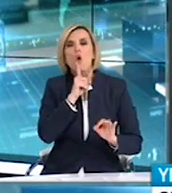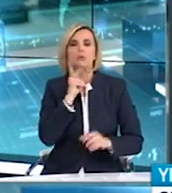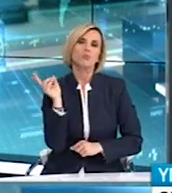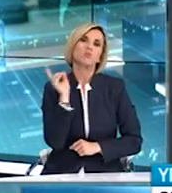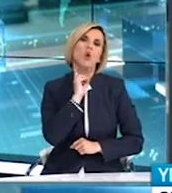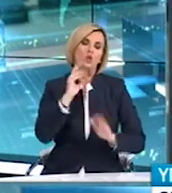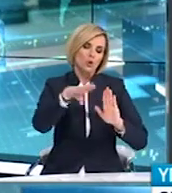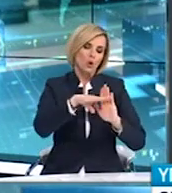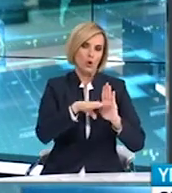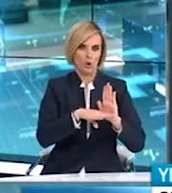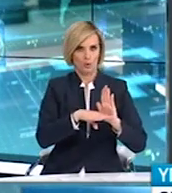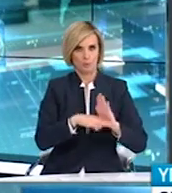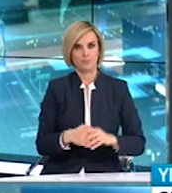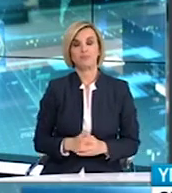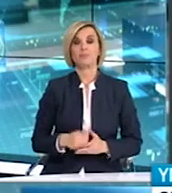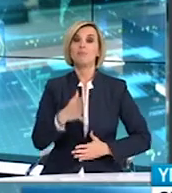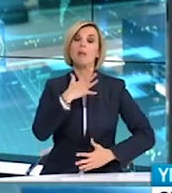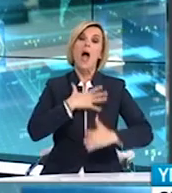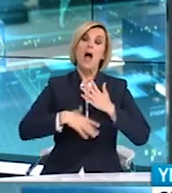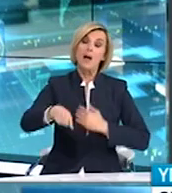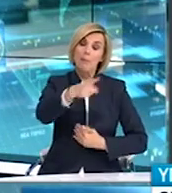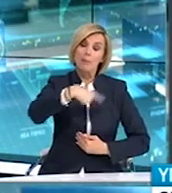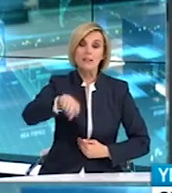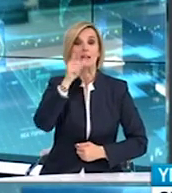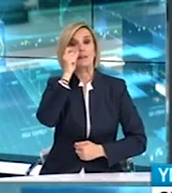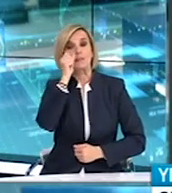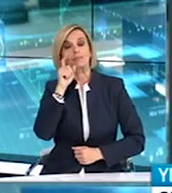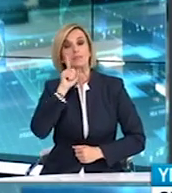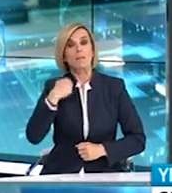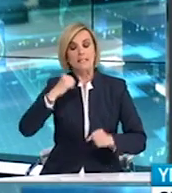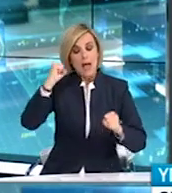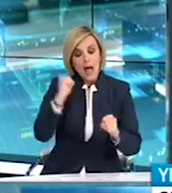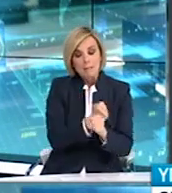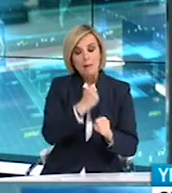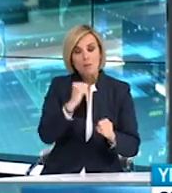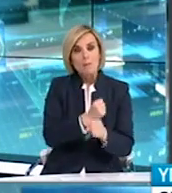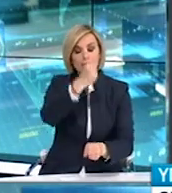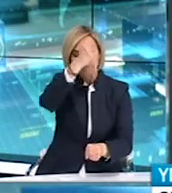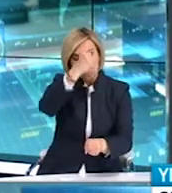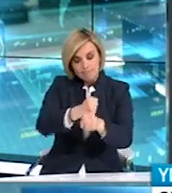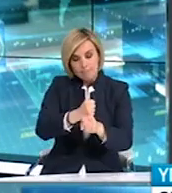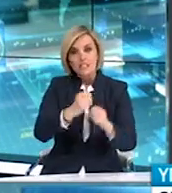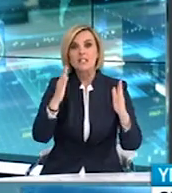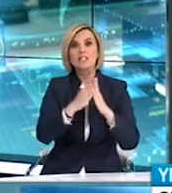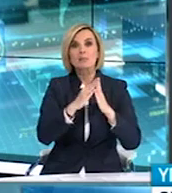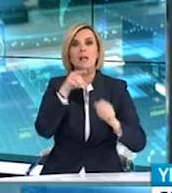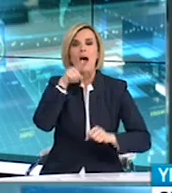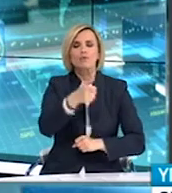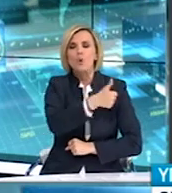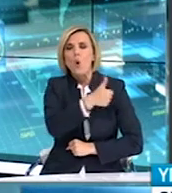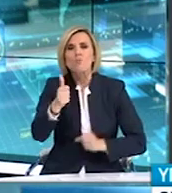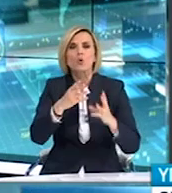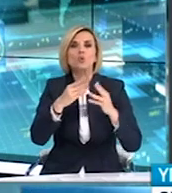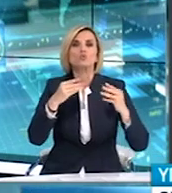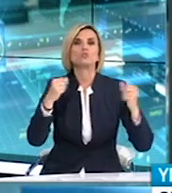μας. Αγαπητοί μου συμπολίτες, κυρίες και κύριοι, επιμένουμε και μένουμε σπίτι. Δεν είναι απλά σύνθημα, είναι ο μόνος τρόπος